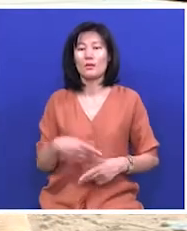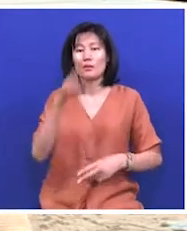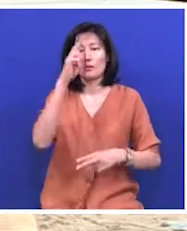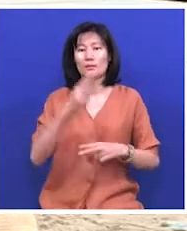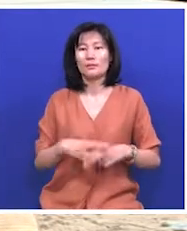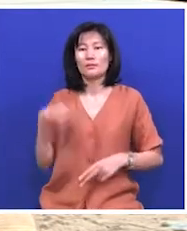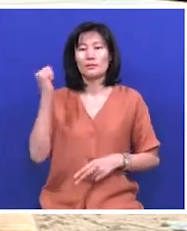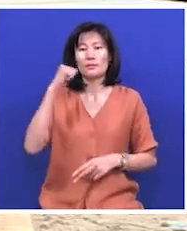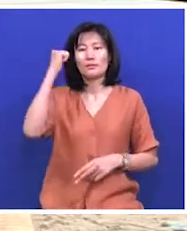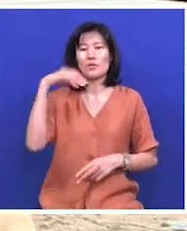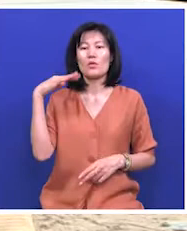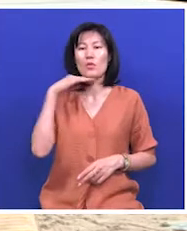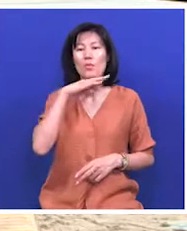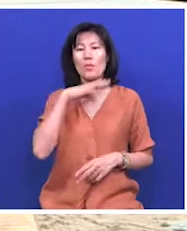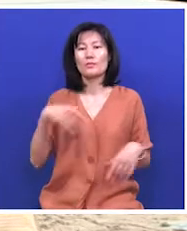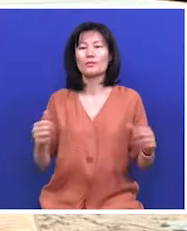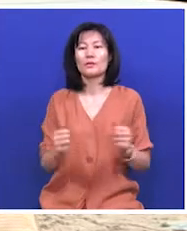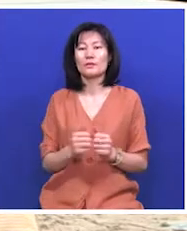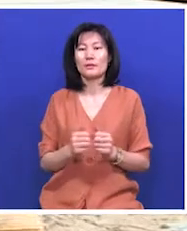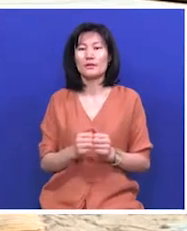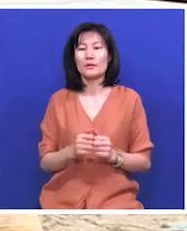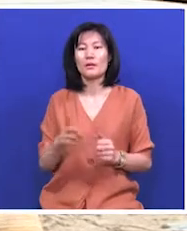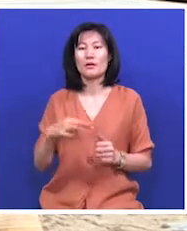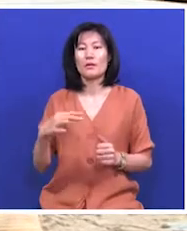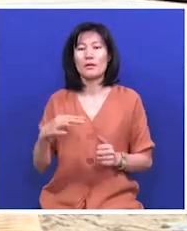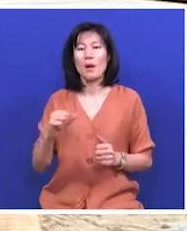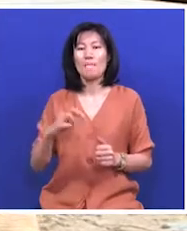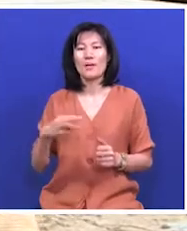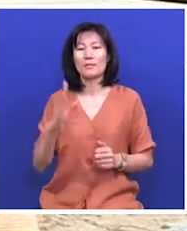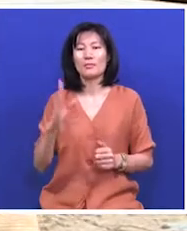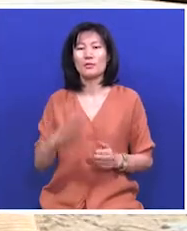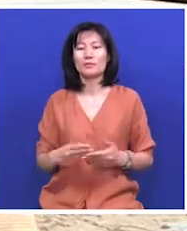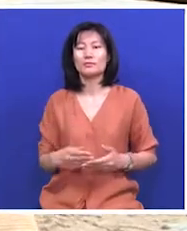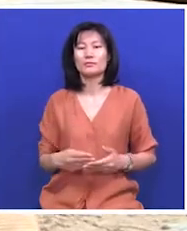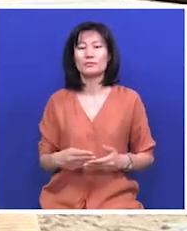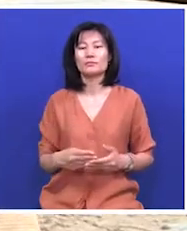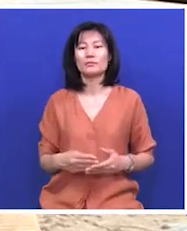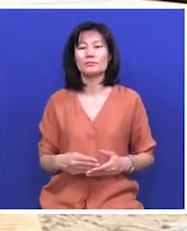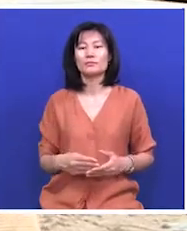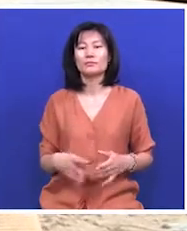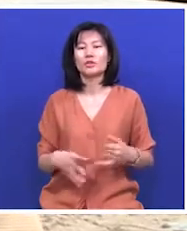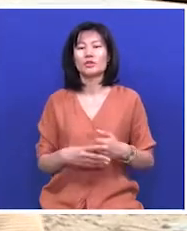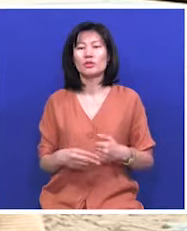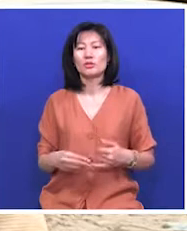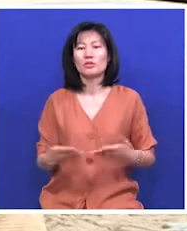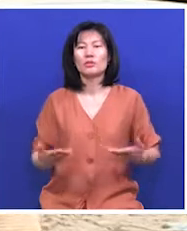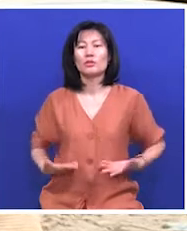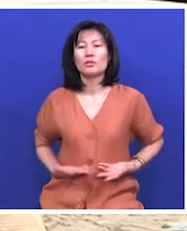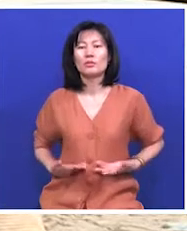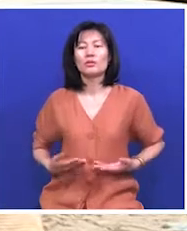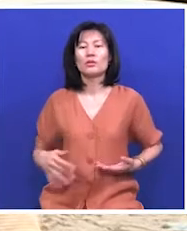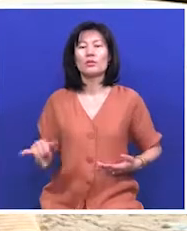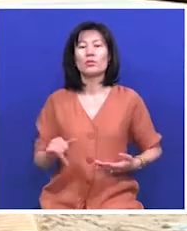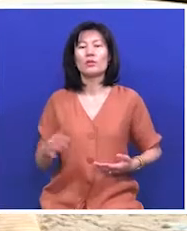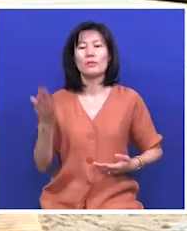жатқан ағаларымызға рахмет көп-көп. Ауылдастарыма. Апат болғаннан кейін барар жеріміз болмай қалды. Содан соң